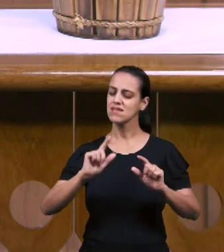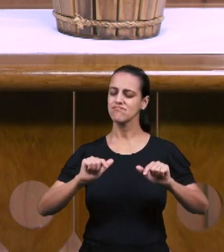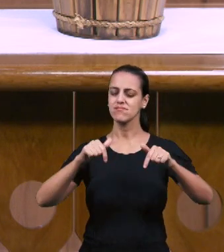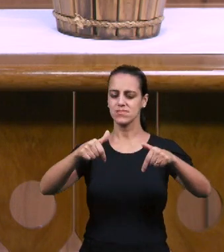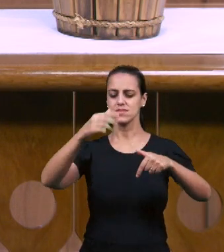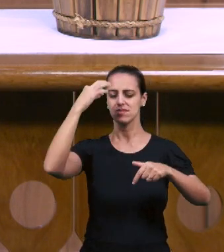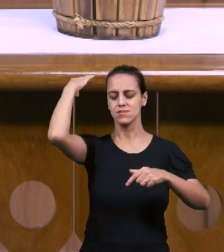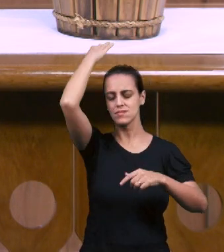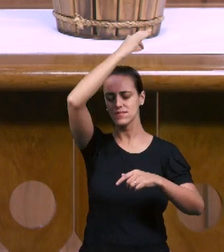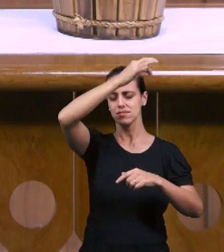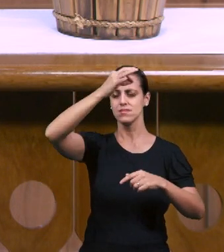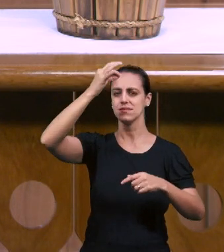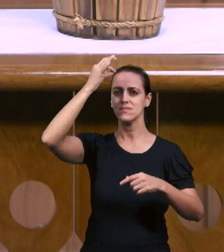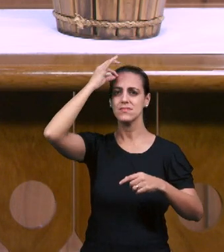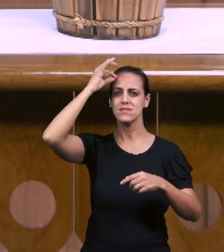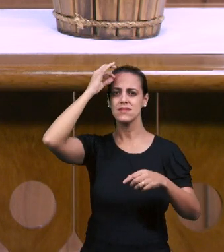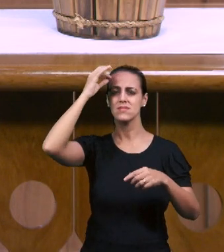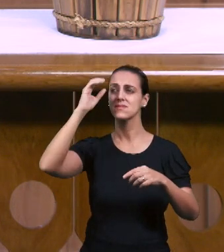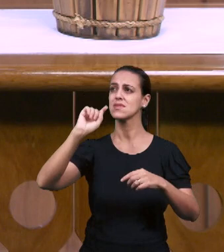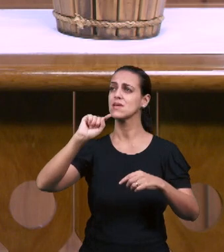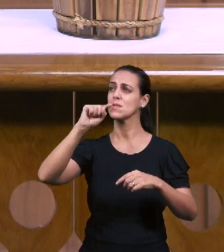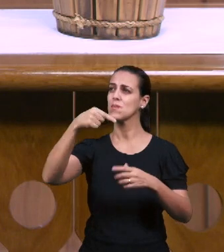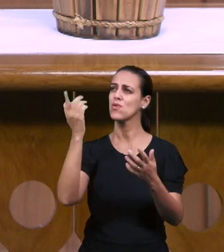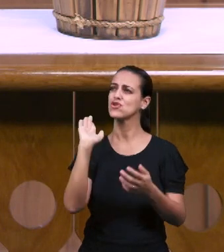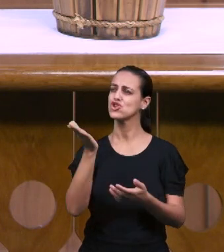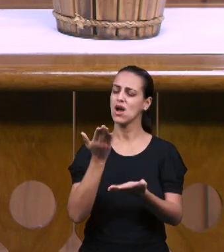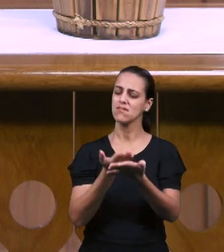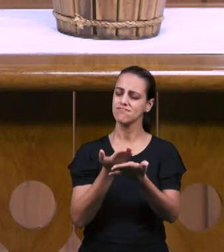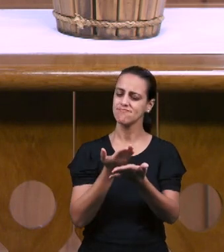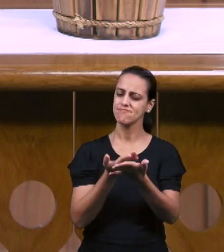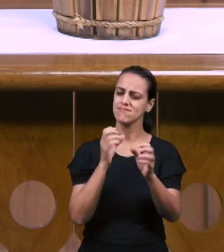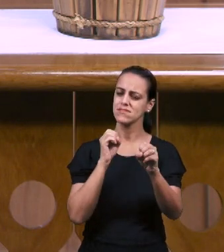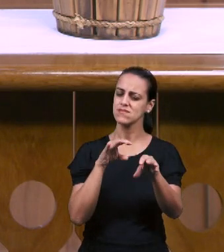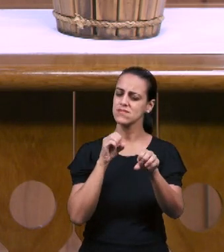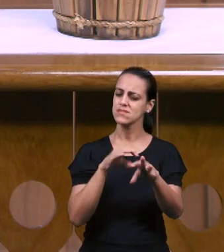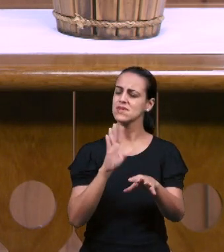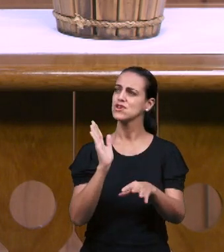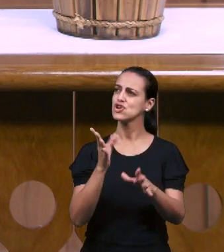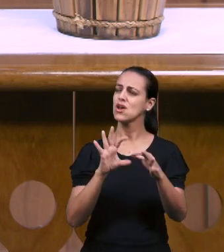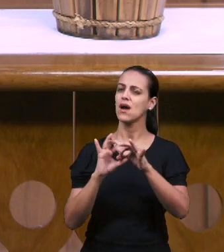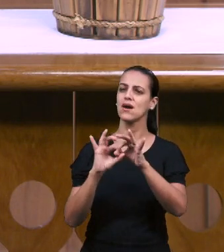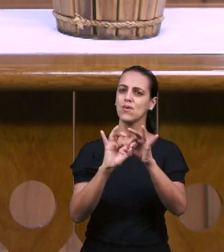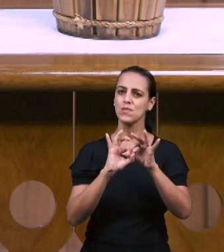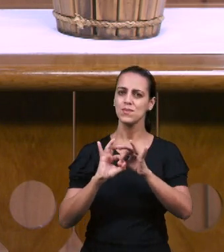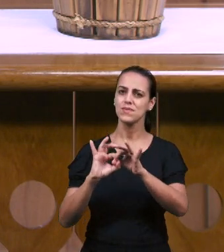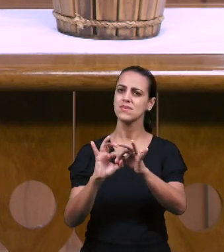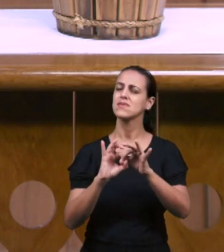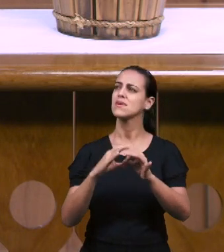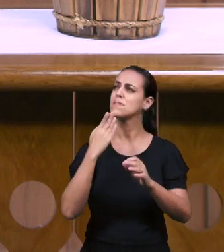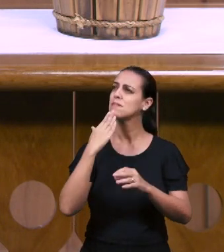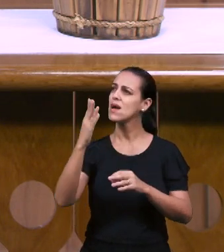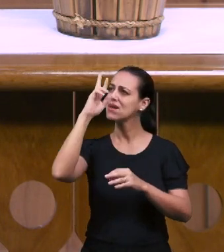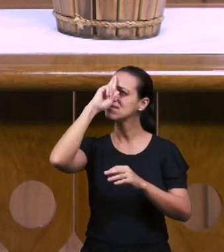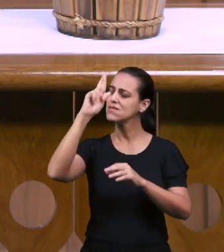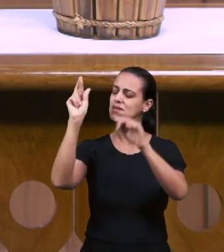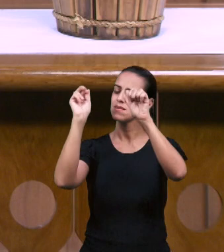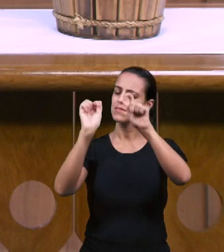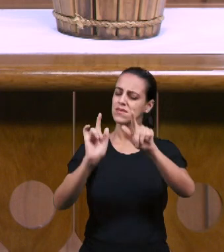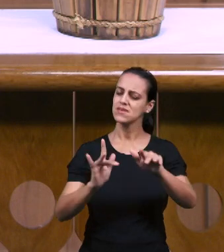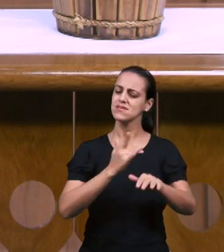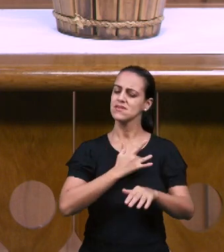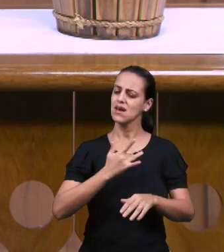moment, une fois qu'ils ont reçu l'enseignement de ta parole, la communion avec le Seigneur, donne une bénédiction de santé,